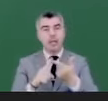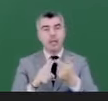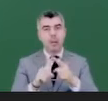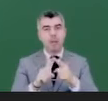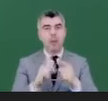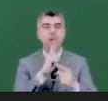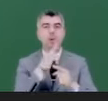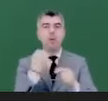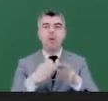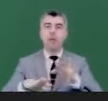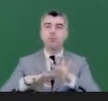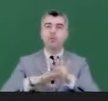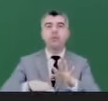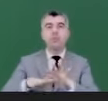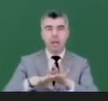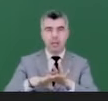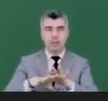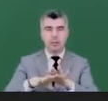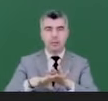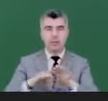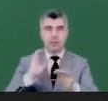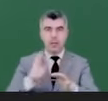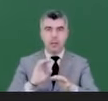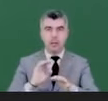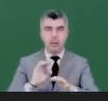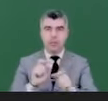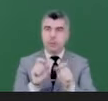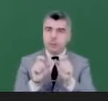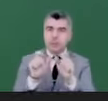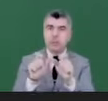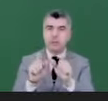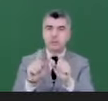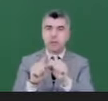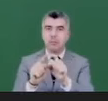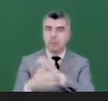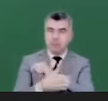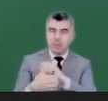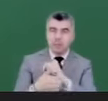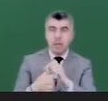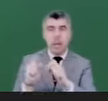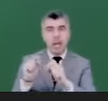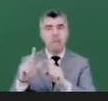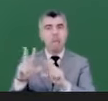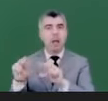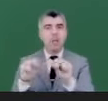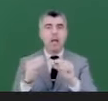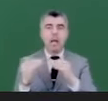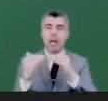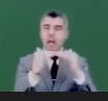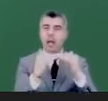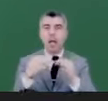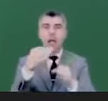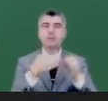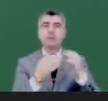الاجتماعيه ل كي تكون دوله اجتماعيه ماشي فقط تهتم بفئه دون اخرى يجب ان تكون هناك واحد العداله على مستوى